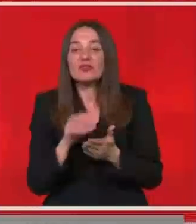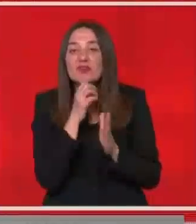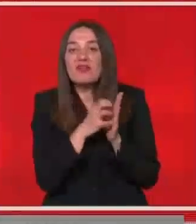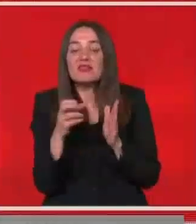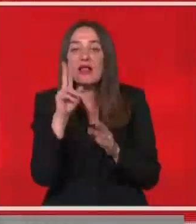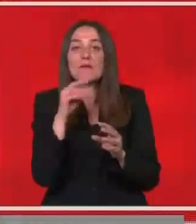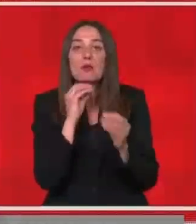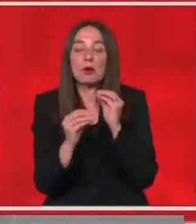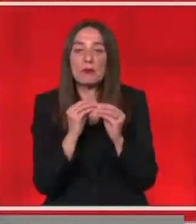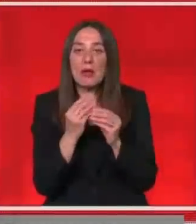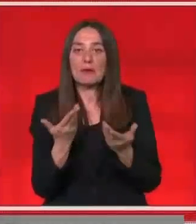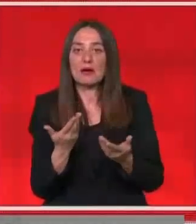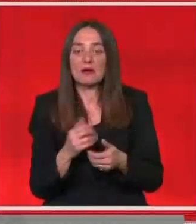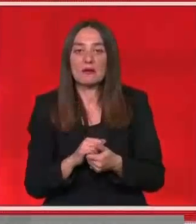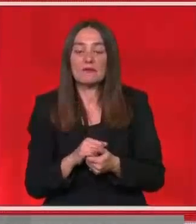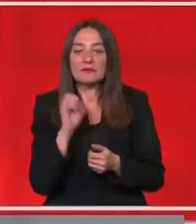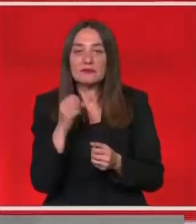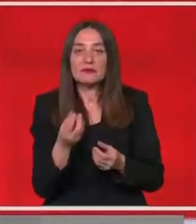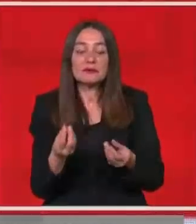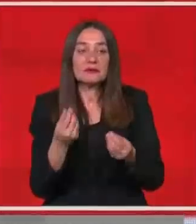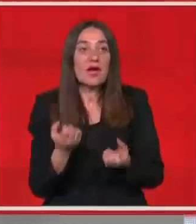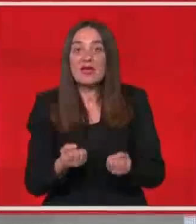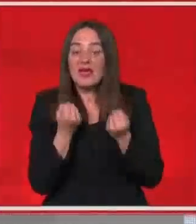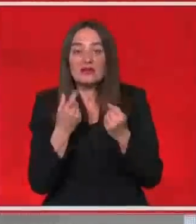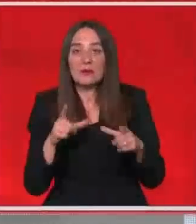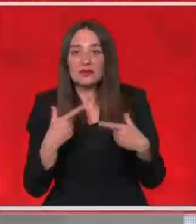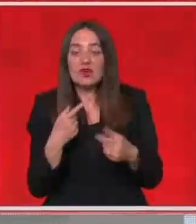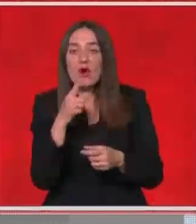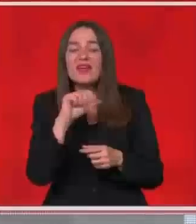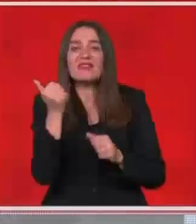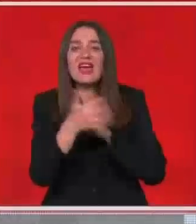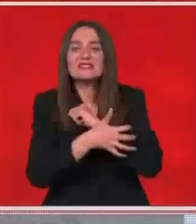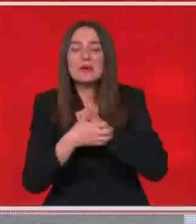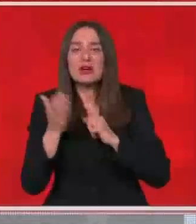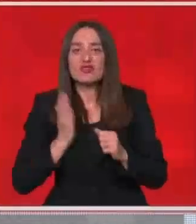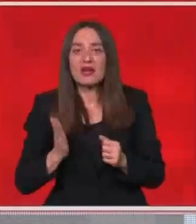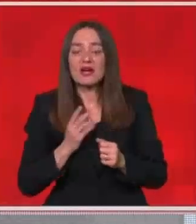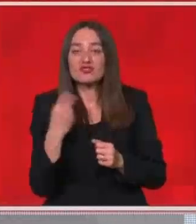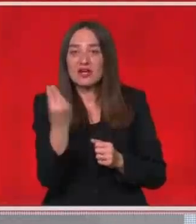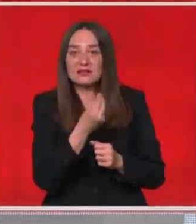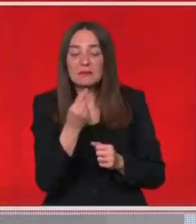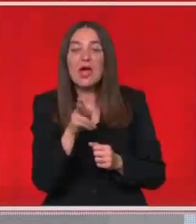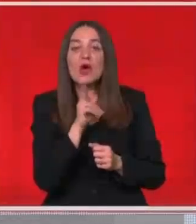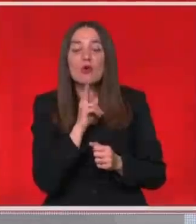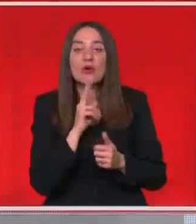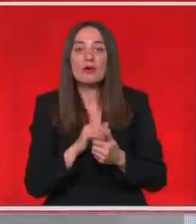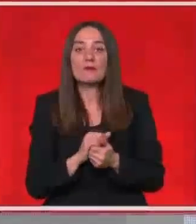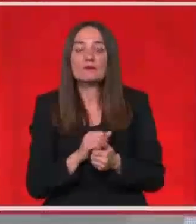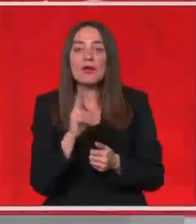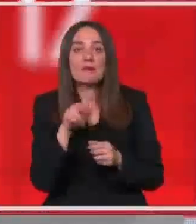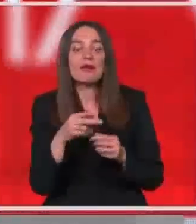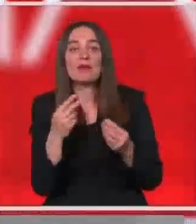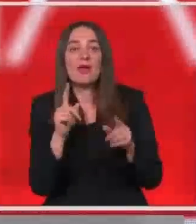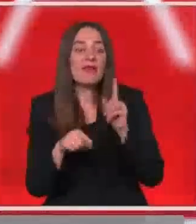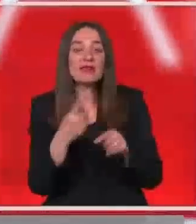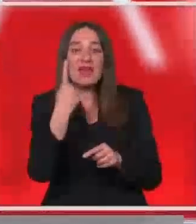imaju problema da spoje kraj sa krajem. Zamislite one najsiromašnije građane Srbije gde imate možda